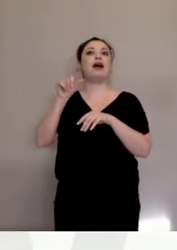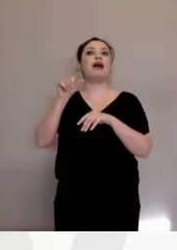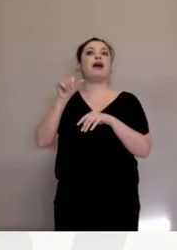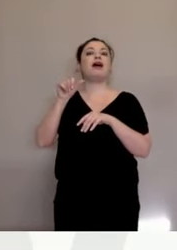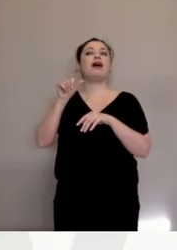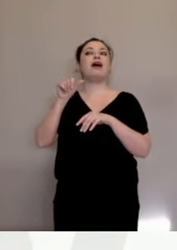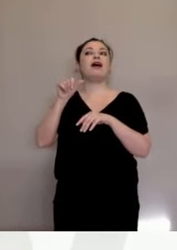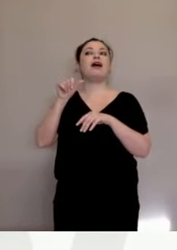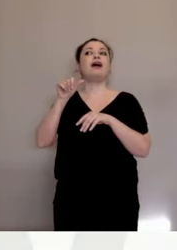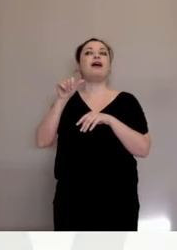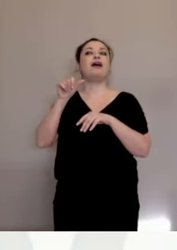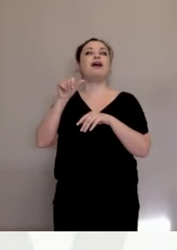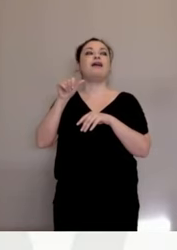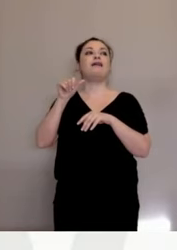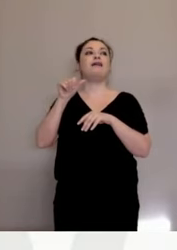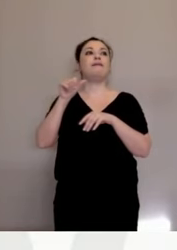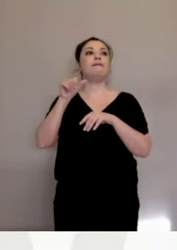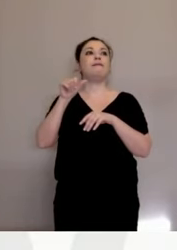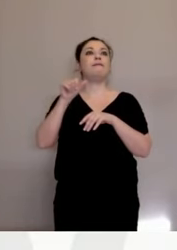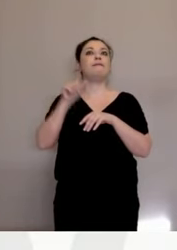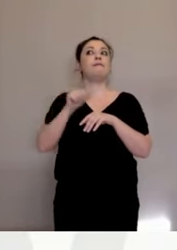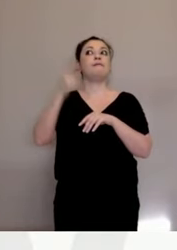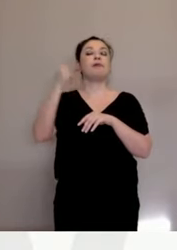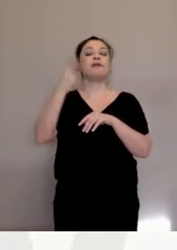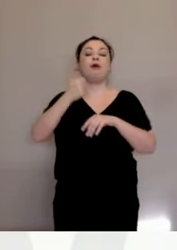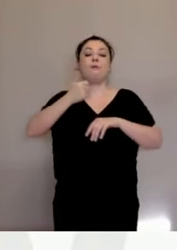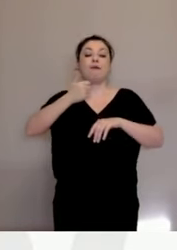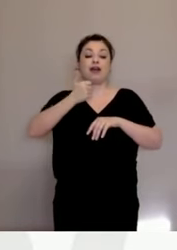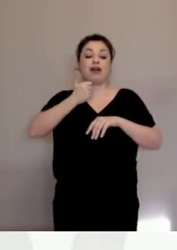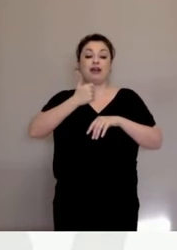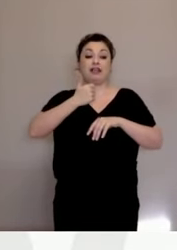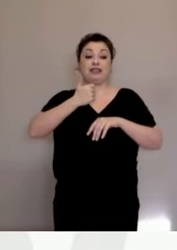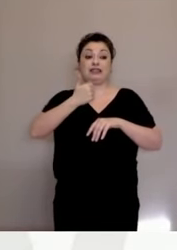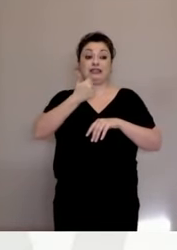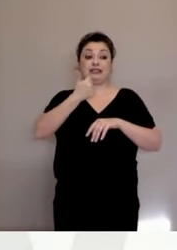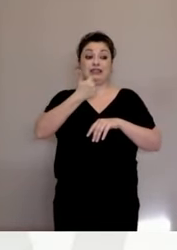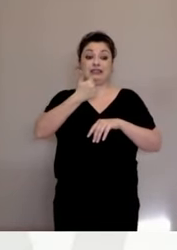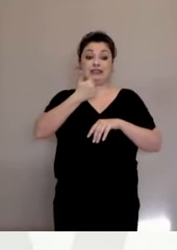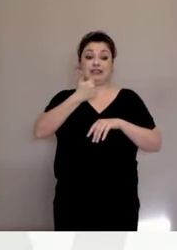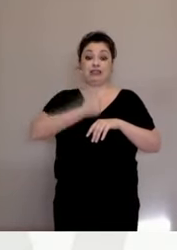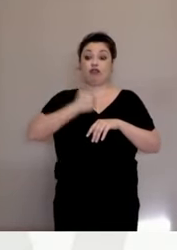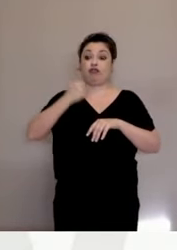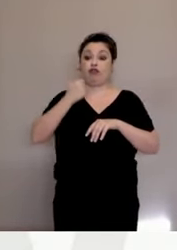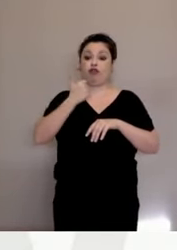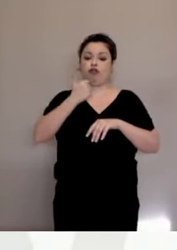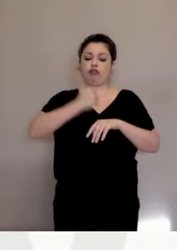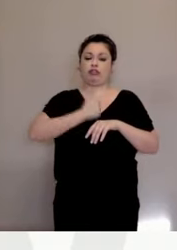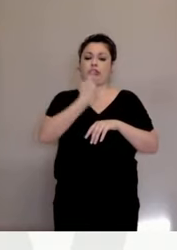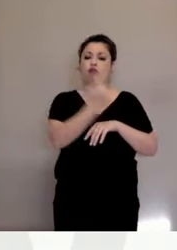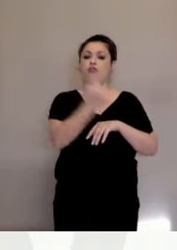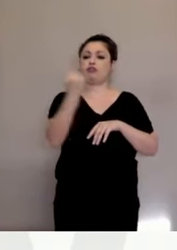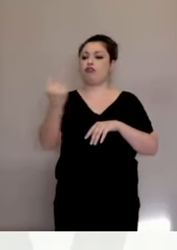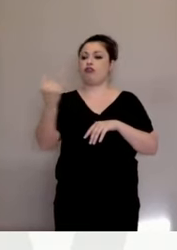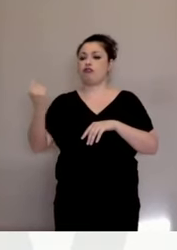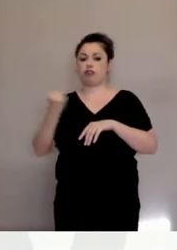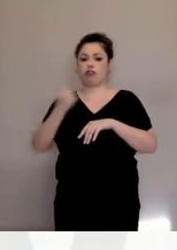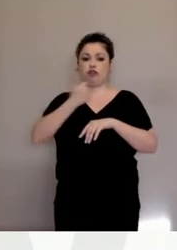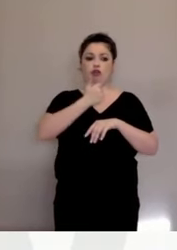prima da ogni singolarità è la